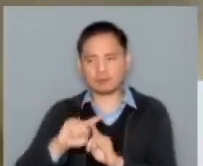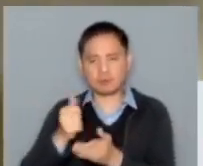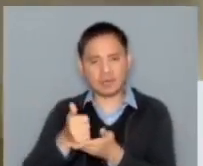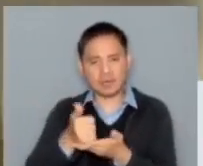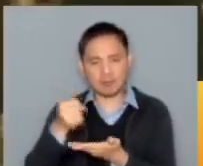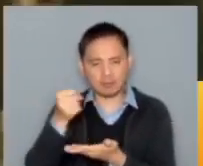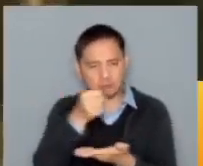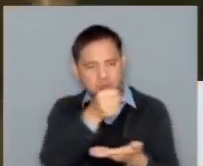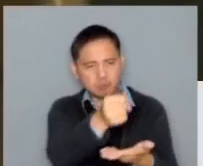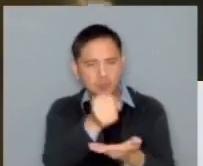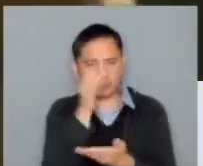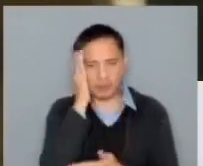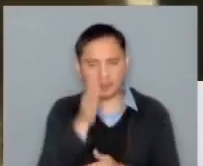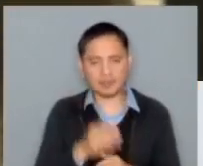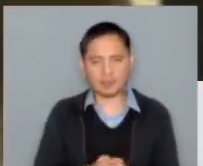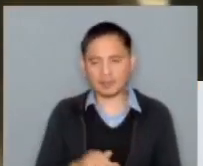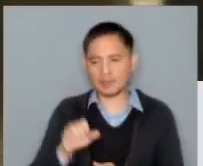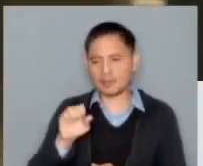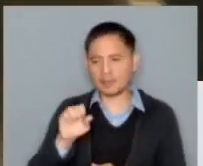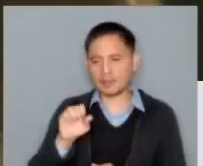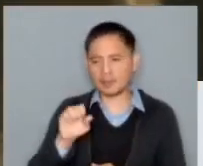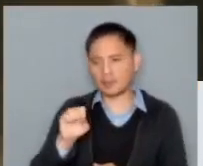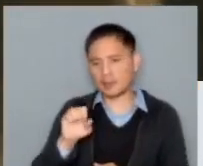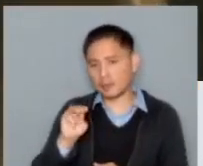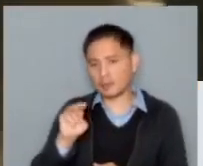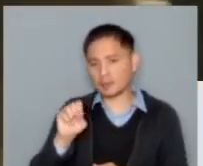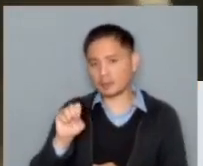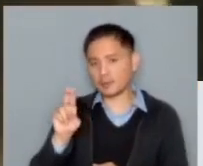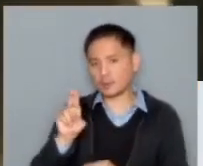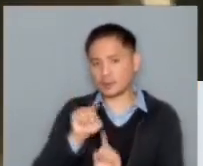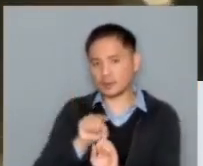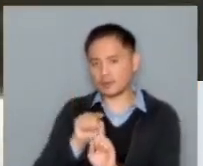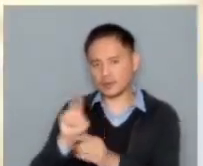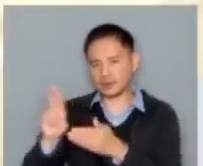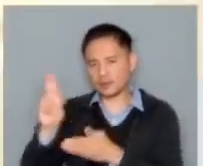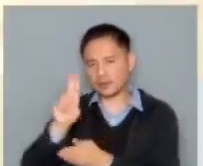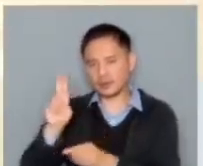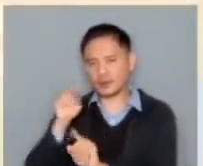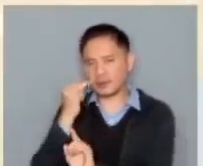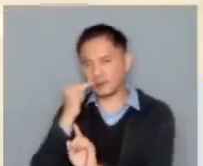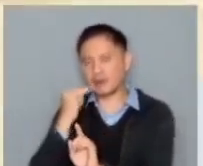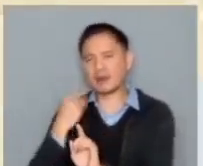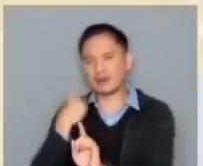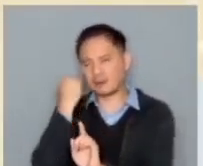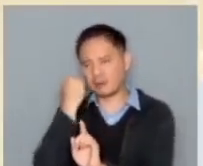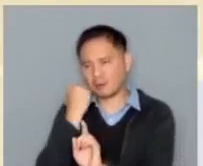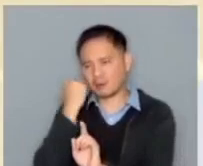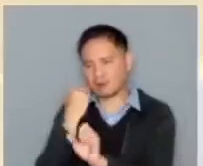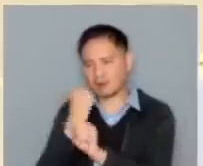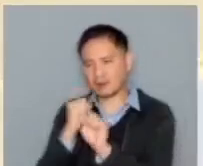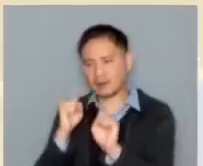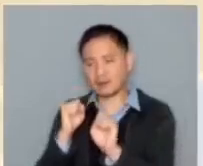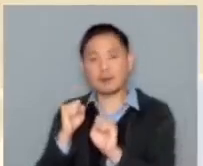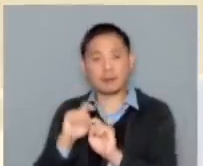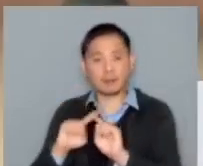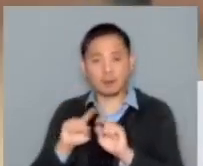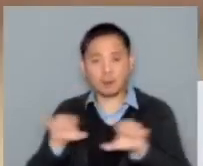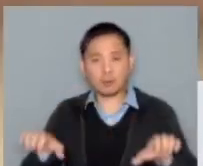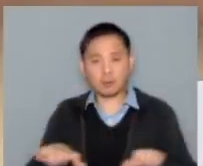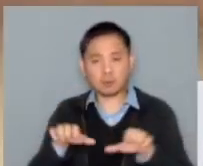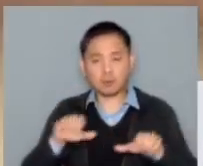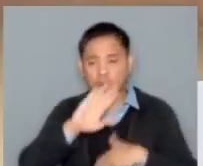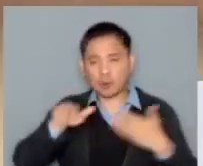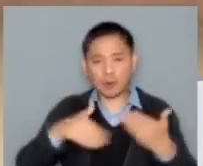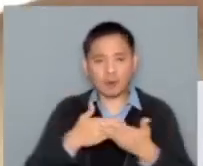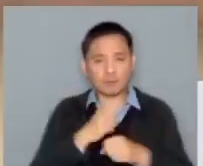ang MSU Marawi na mayroon silang kakulangan, pero ginagawa raw nilang lahat para protektahan ang kanilang komunidad. Suspendido